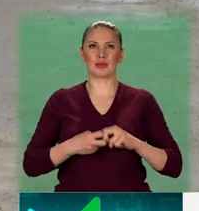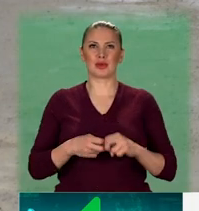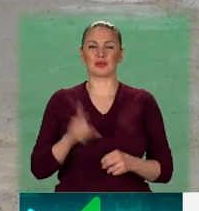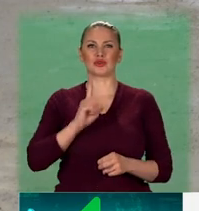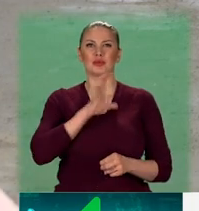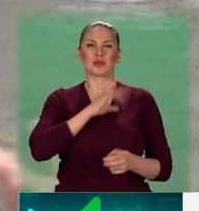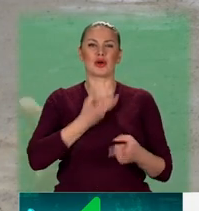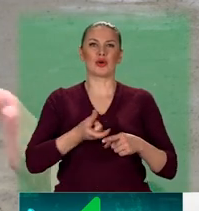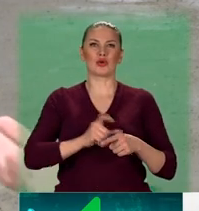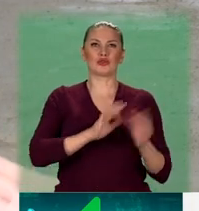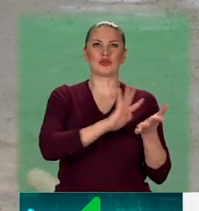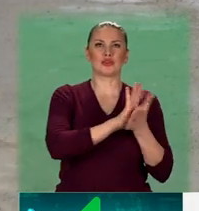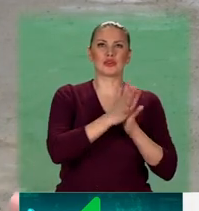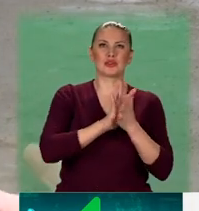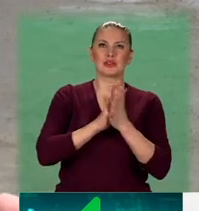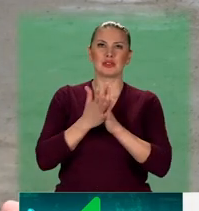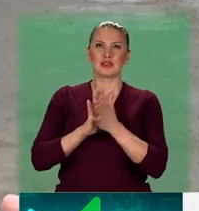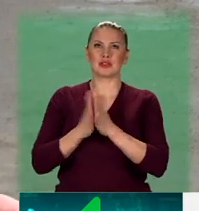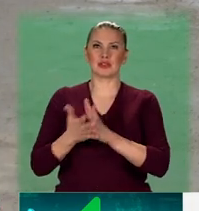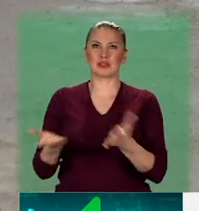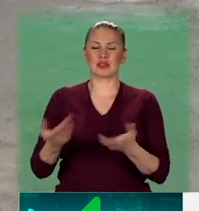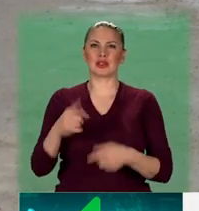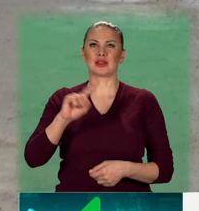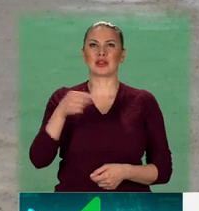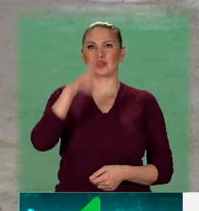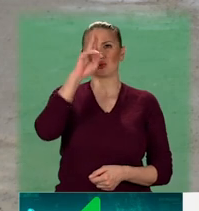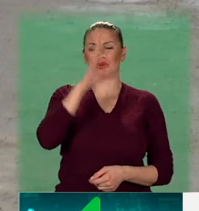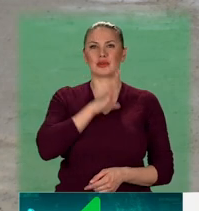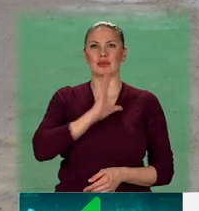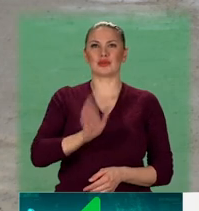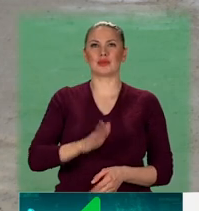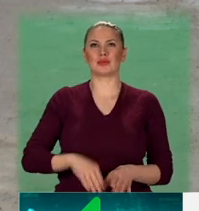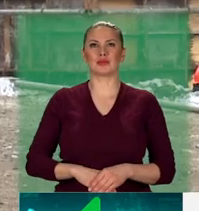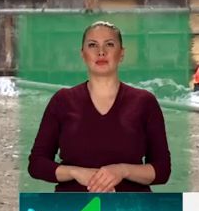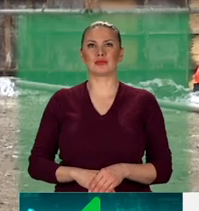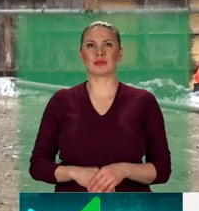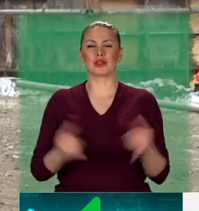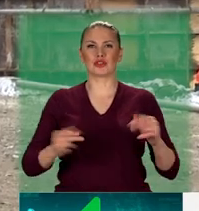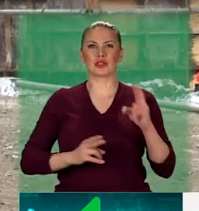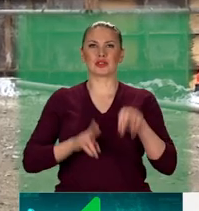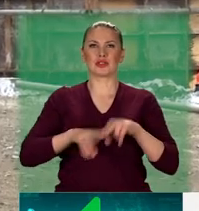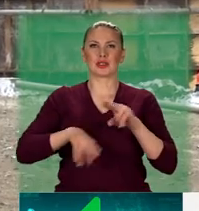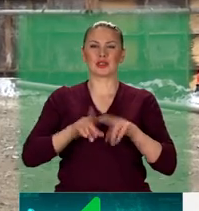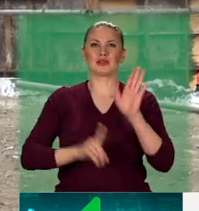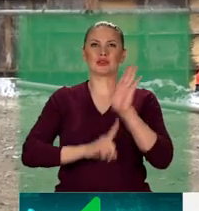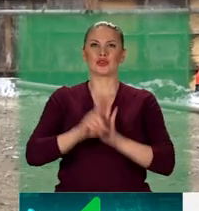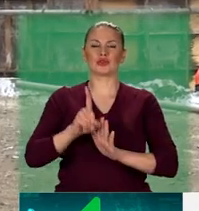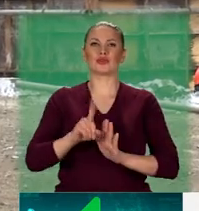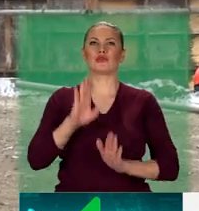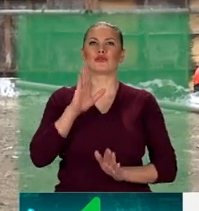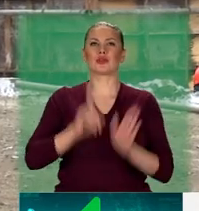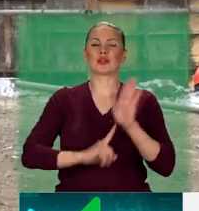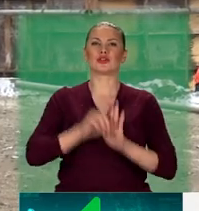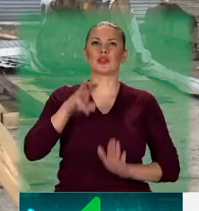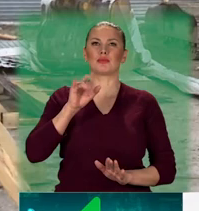сюда приезжают, да здесь в середине, в центре, им некуда было сходить, в туалет имеется в виду, не было туалета общественного. Строительство началось в начале марта. За